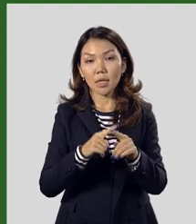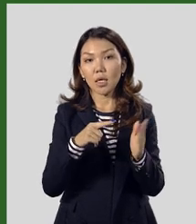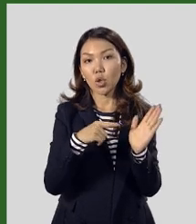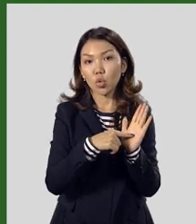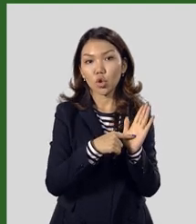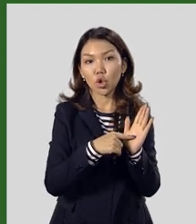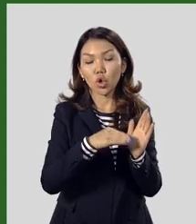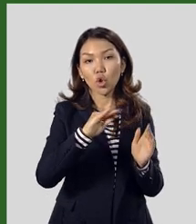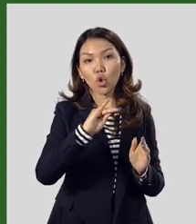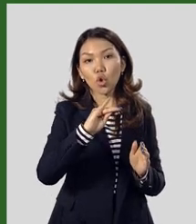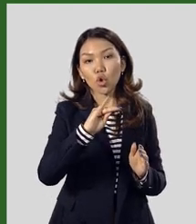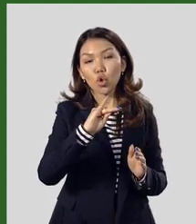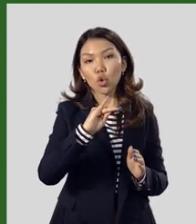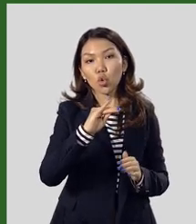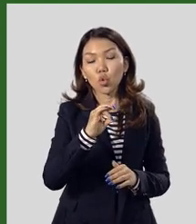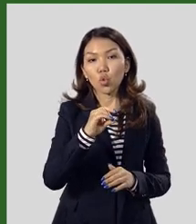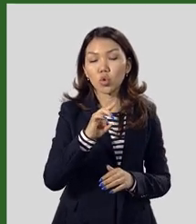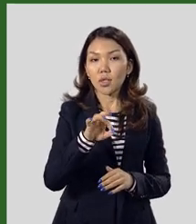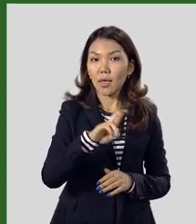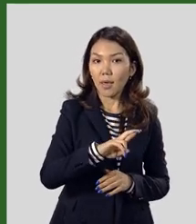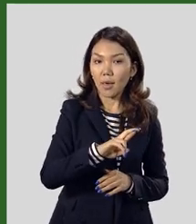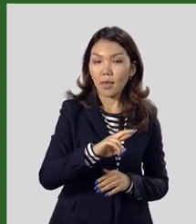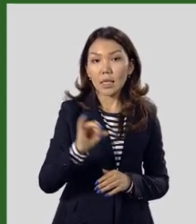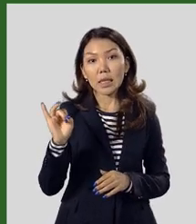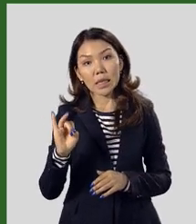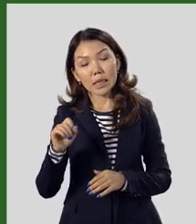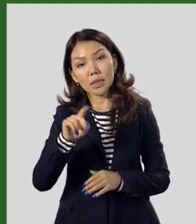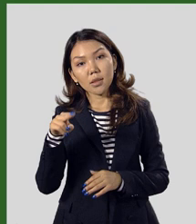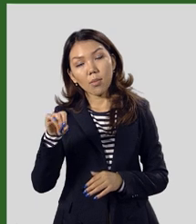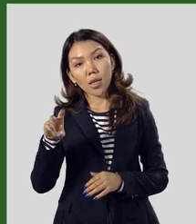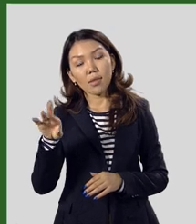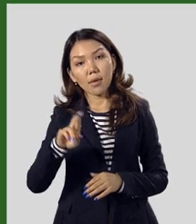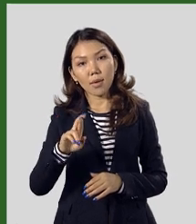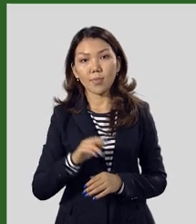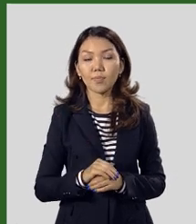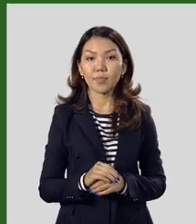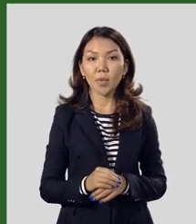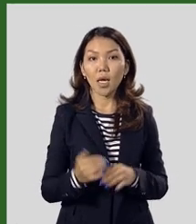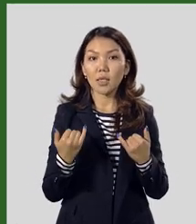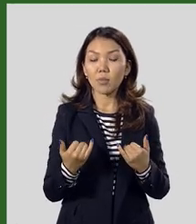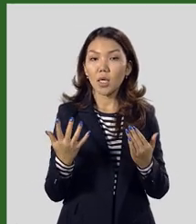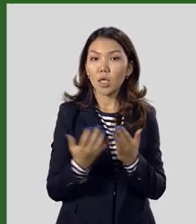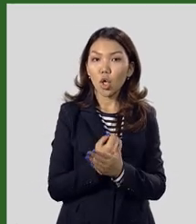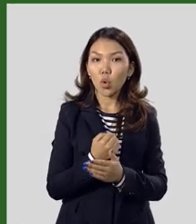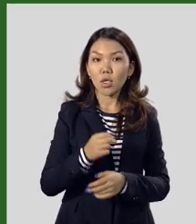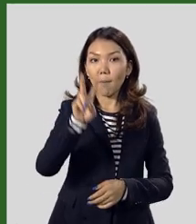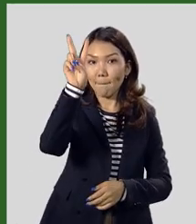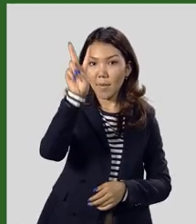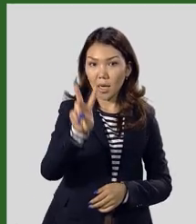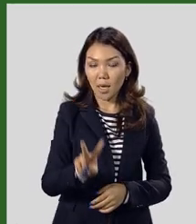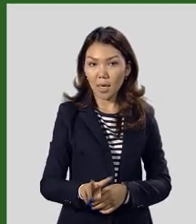Это южное и западное полушария. А теперь находим параллель 70